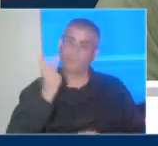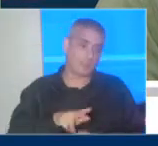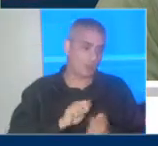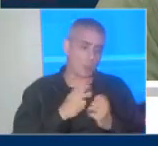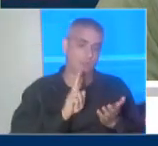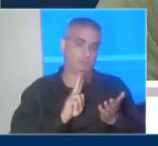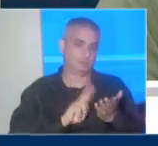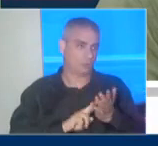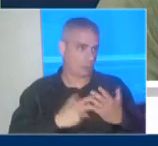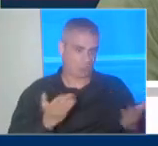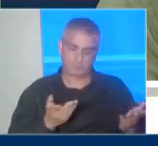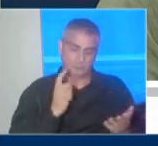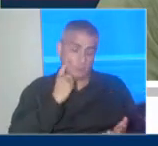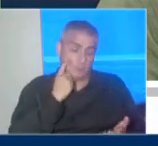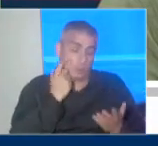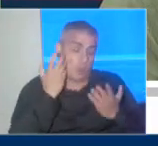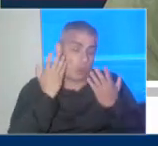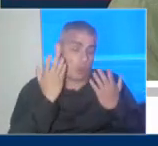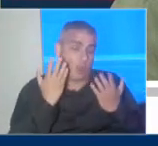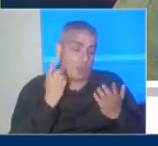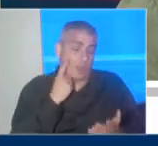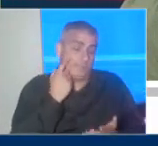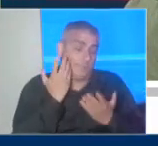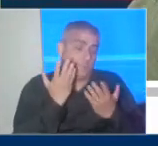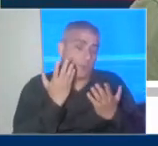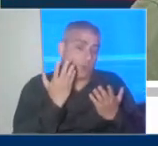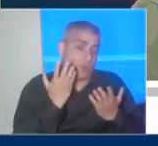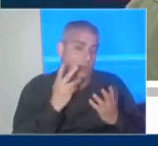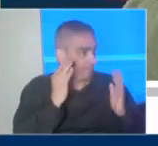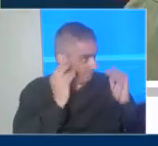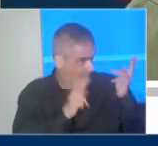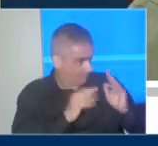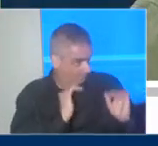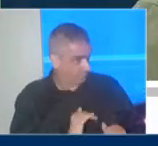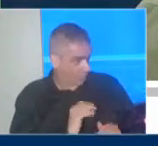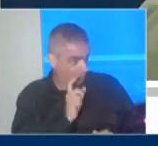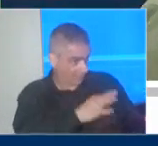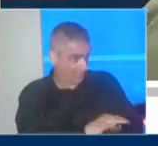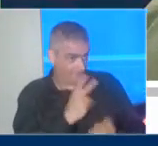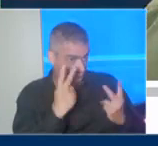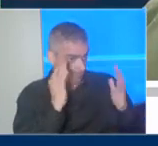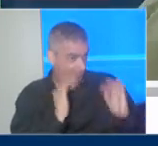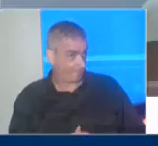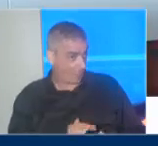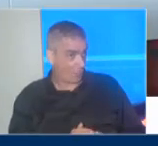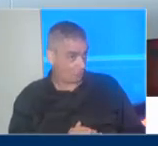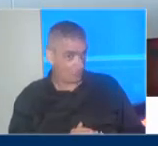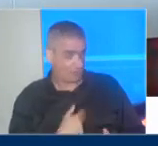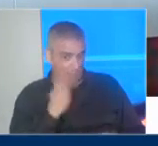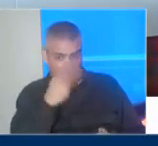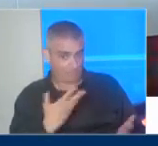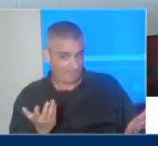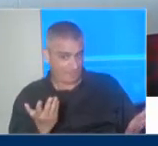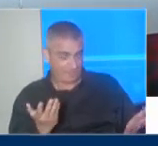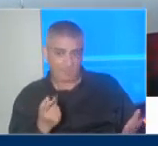או שאין להם זכויות וכל זה, זה מגוחך, זה למה? מגוחך. הם פחות מתים, להילחם. אדם שלהם נחשב פחות? לא. אני לא מבין לא